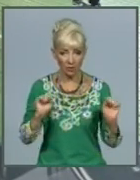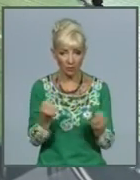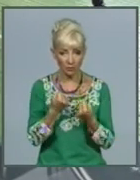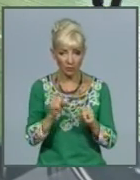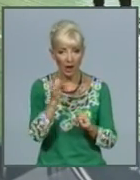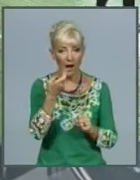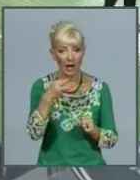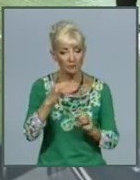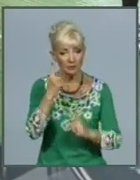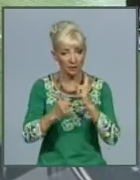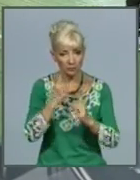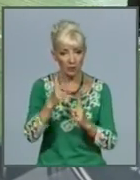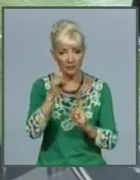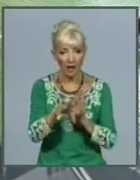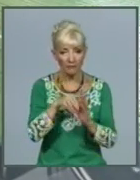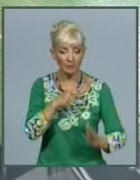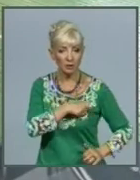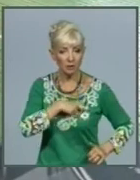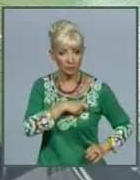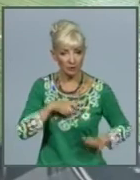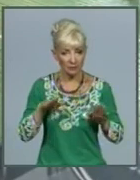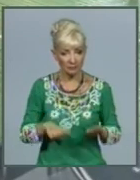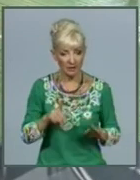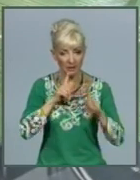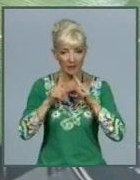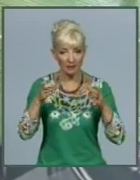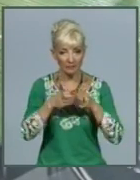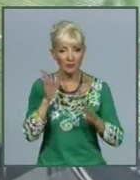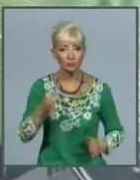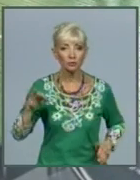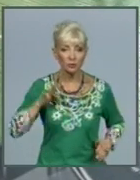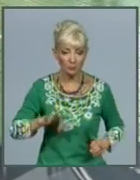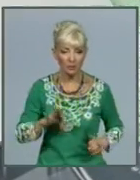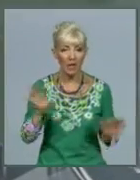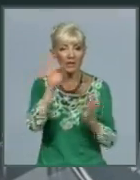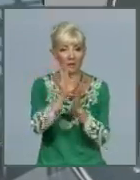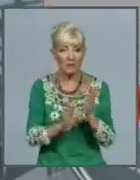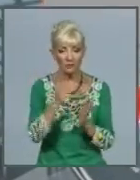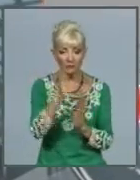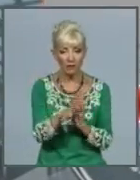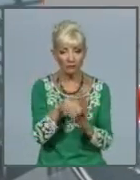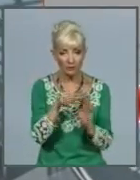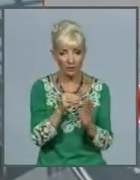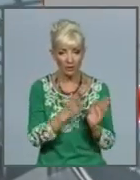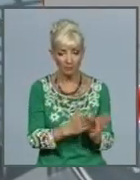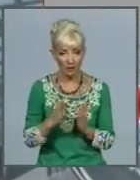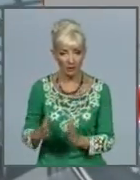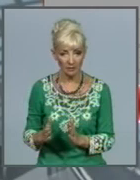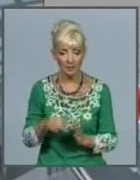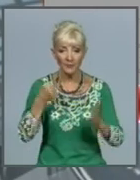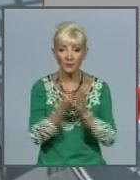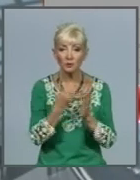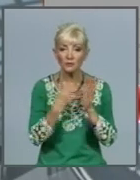на виборах депутатів у місцеві ради будуть застосовуватися одразу дві виборчі системи. До 90